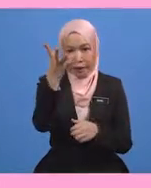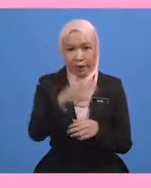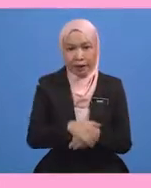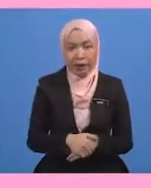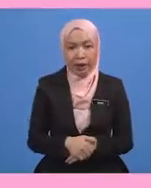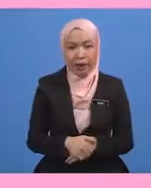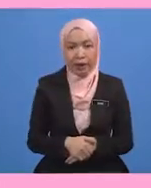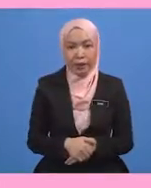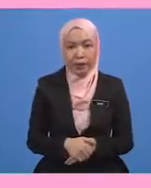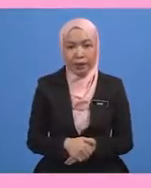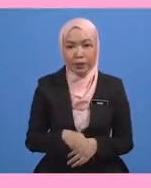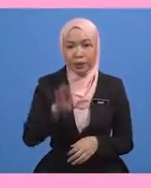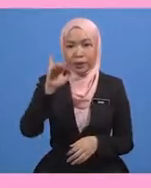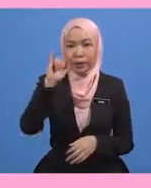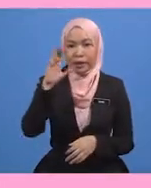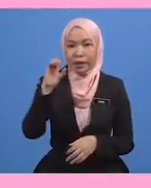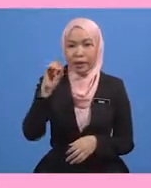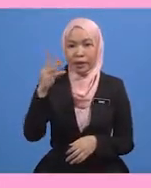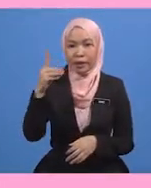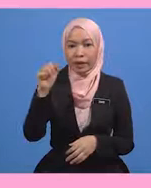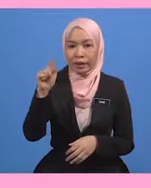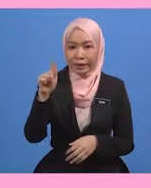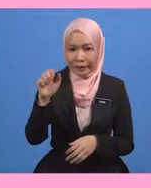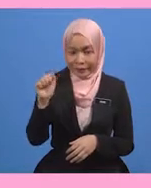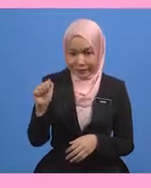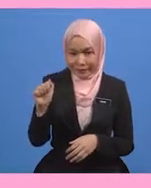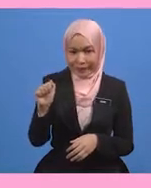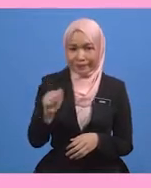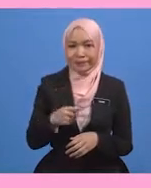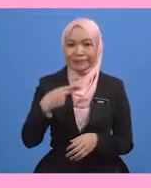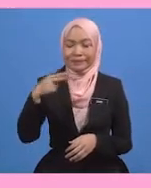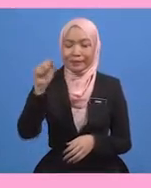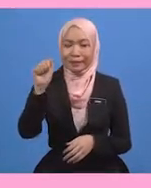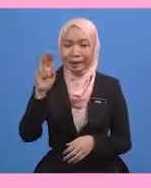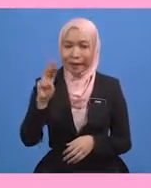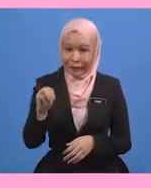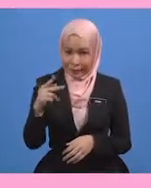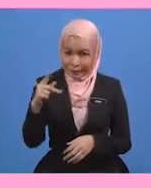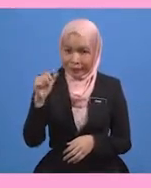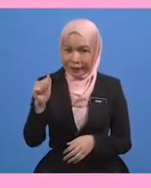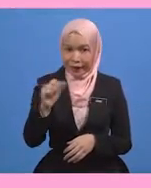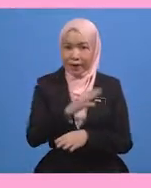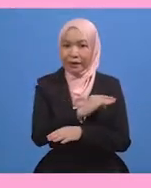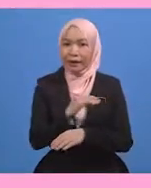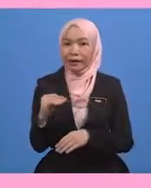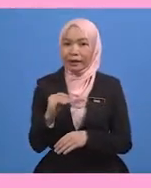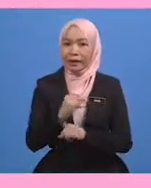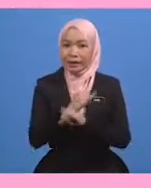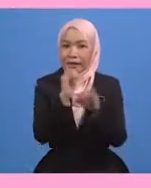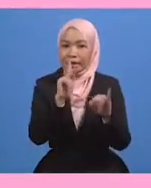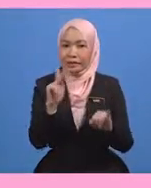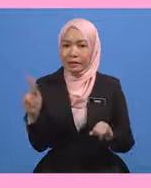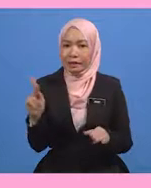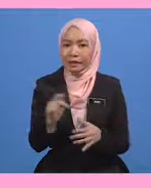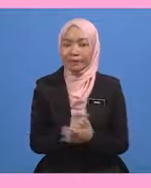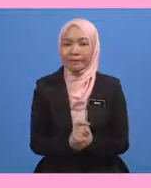biodata dan kepribadian Hamka. Kedua, menjelaskan kegigihan Hamka